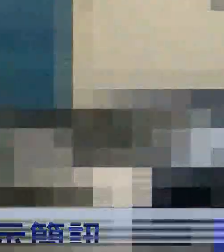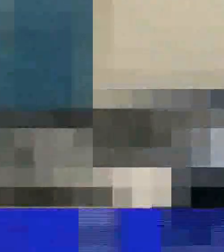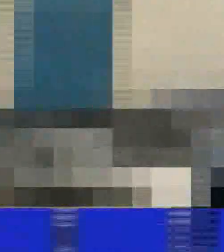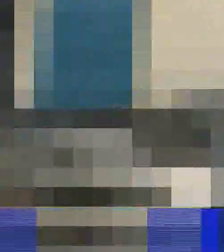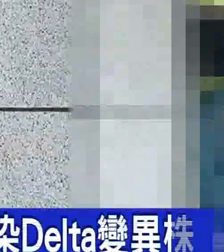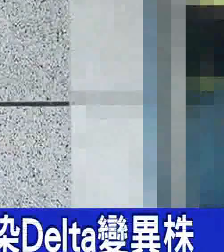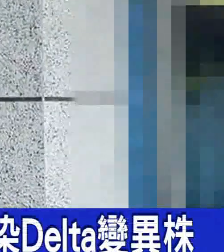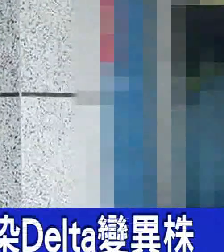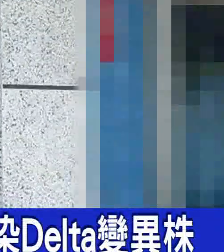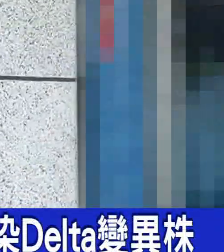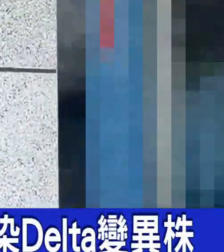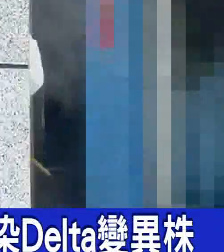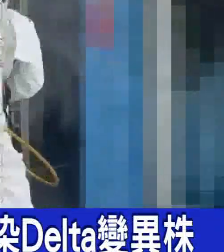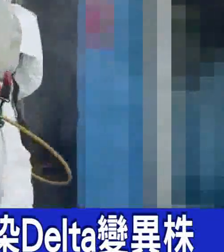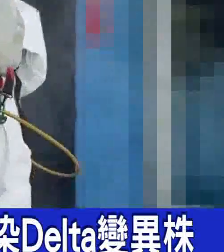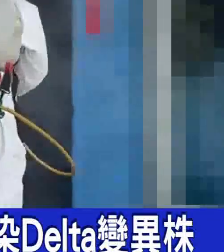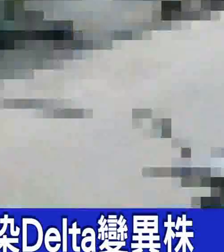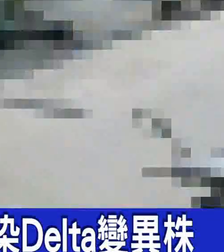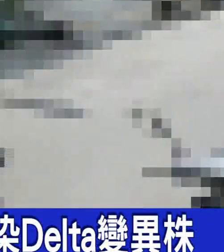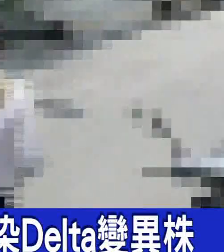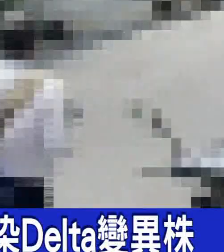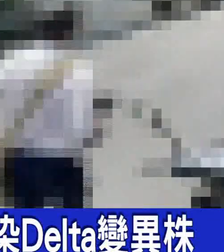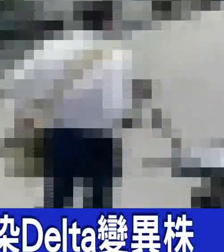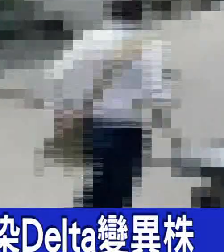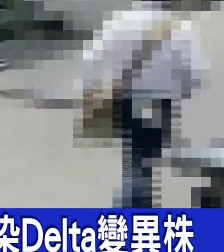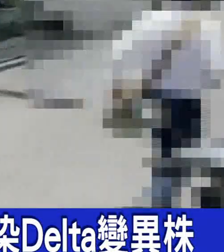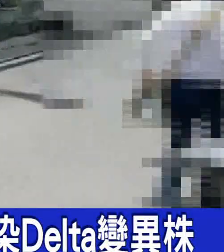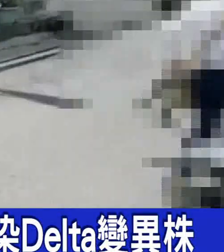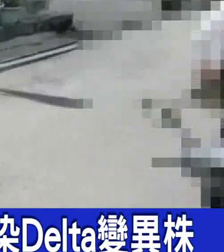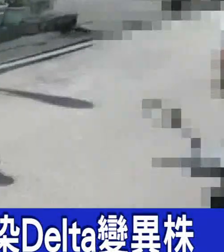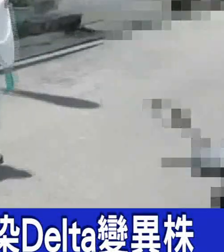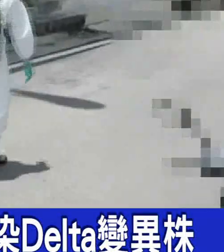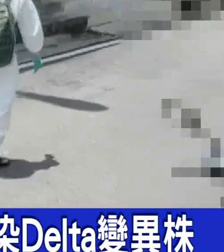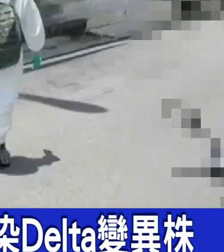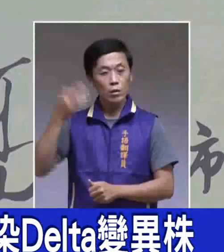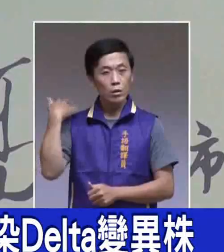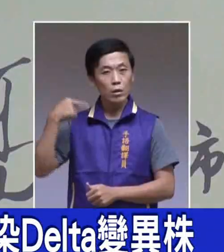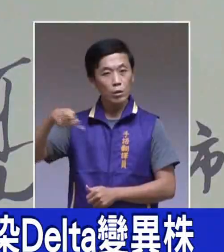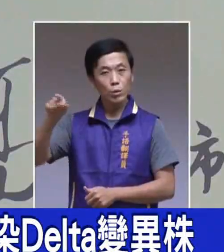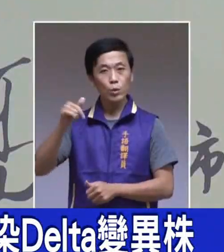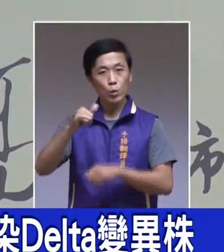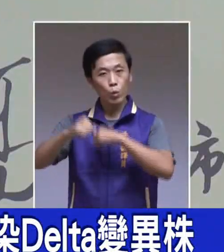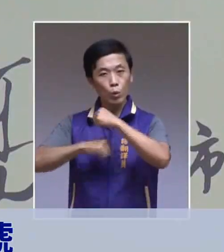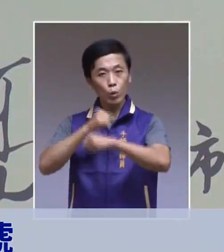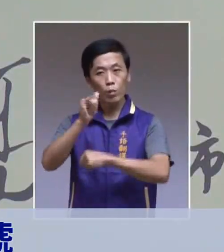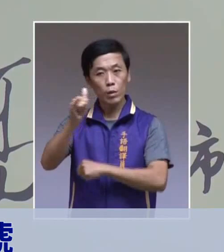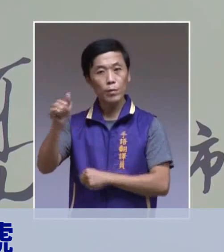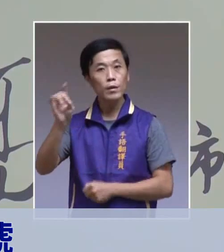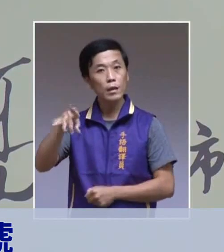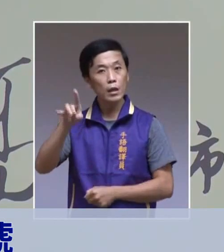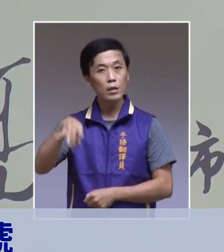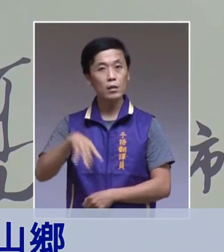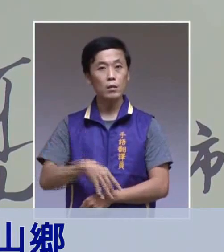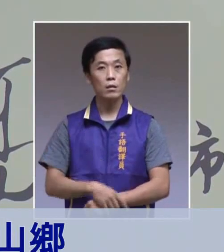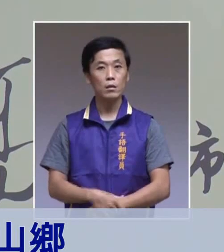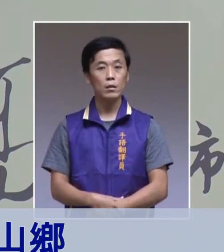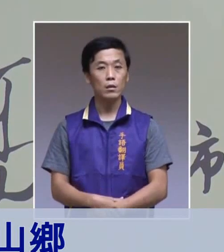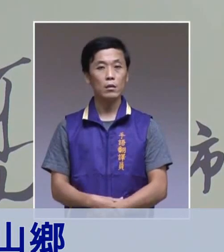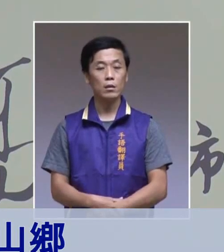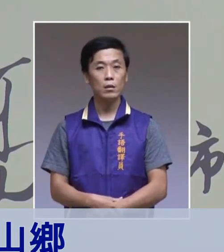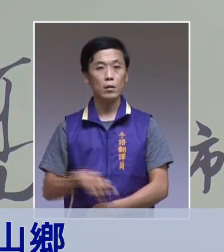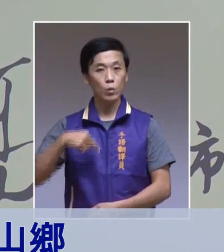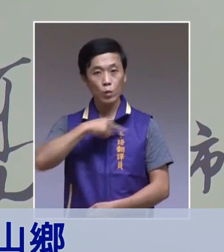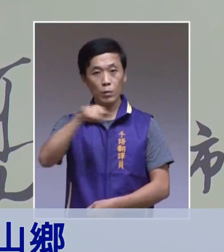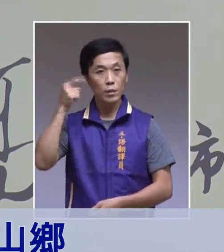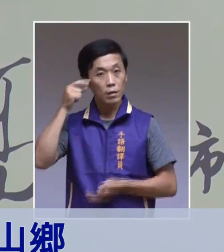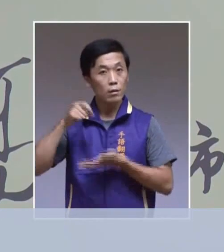毒凶猛，屏东绷紧神经，临近县市高雄更是不敢大意。 假如你在6月6号曾经到屏东县的枋